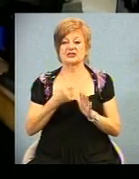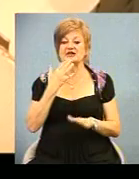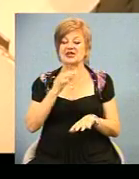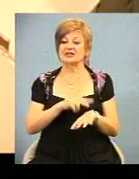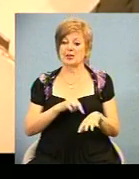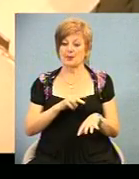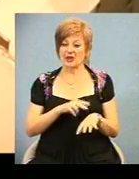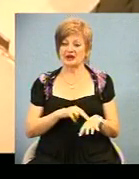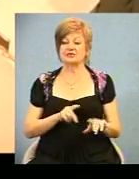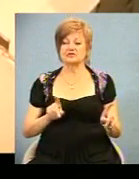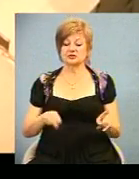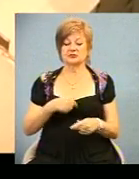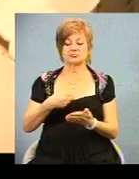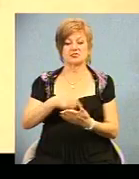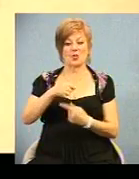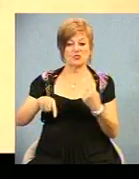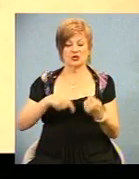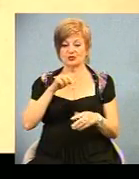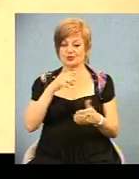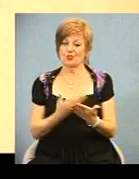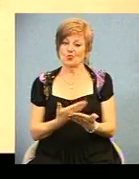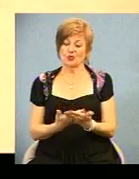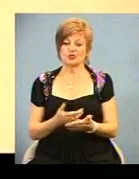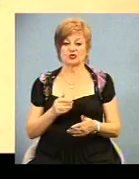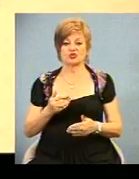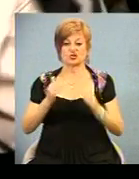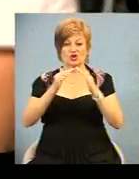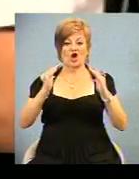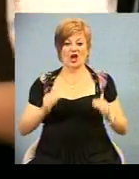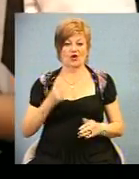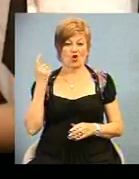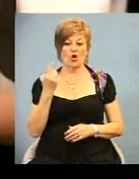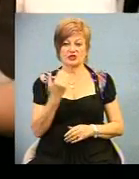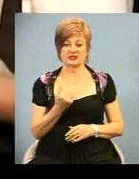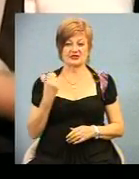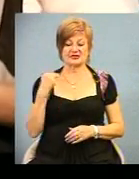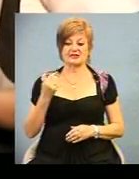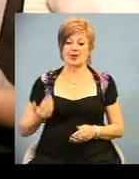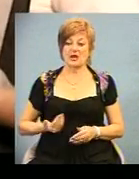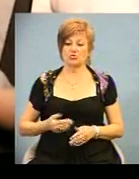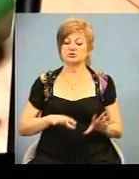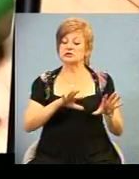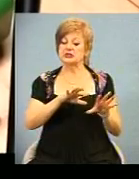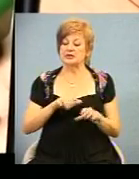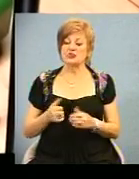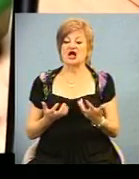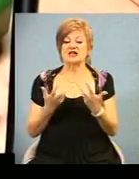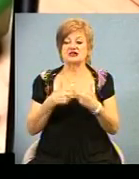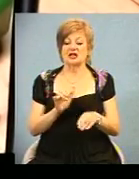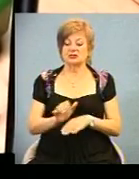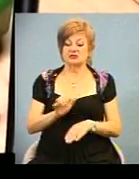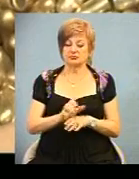В організації бізнесу підозрюється власник гаражу – житель Запоріжжя. Під час обшуку правоохоронці вилучили станки для